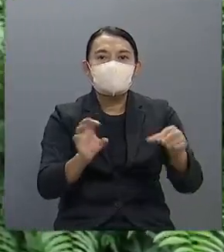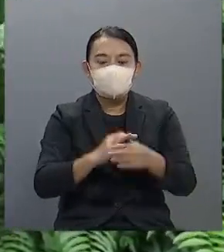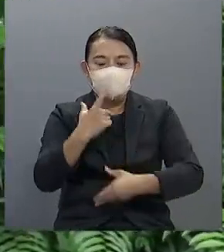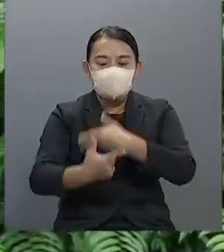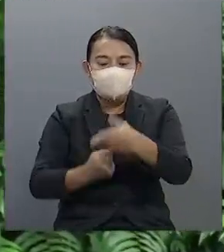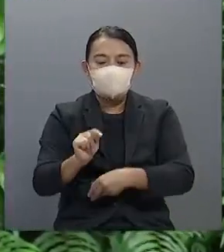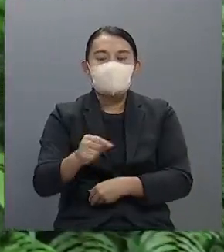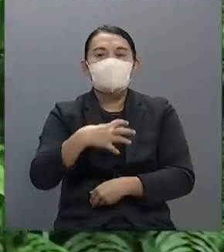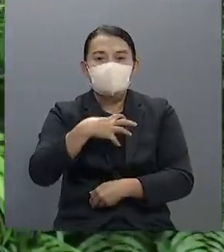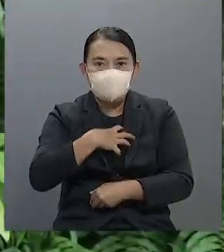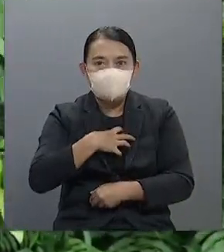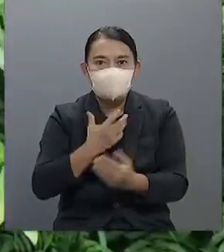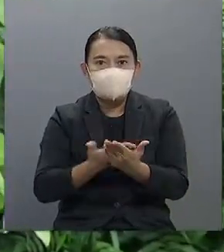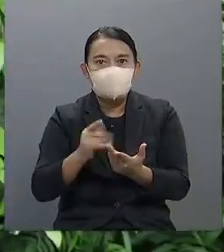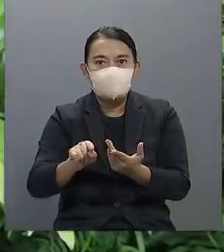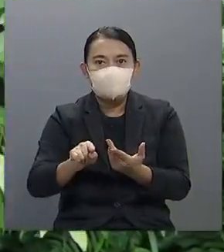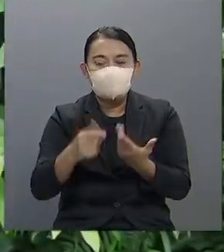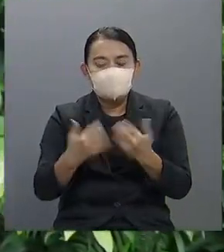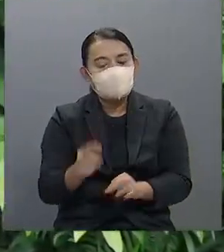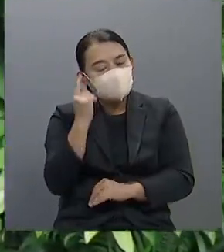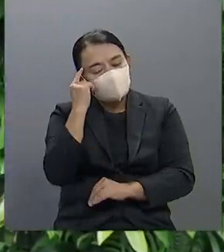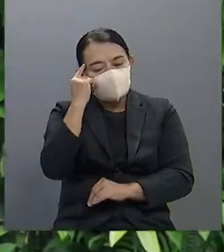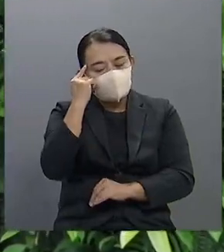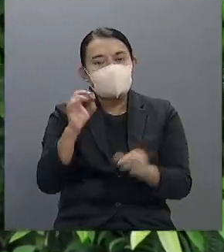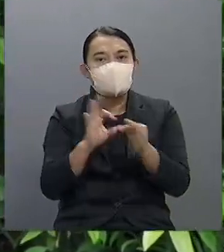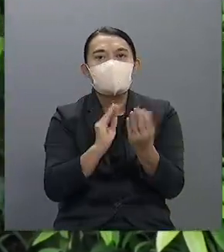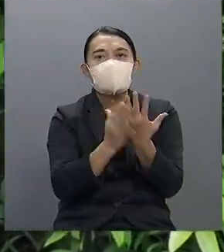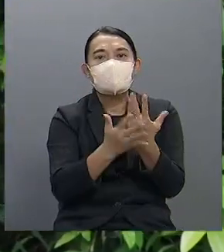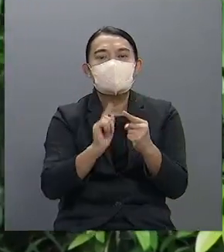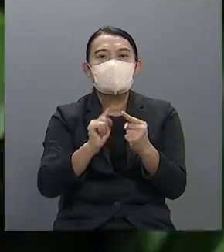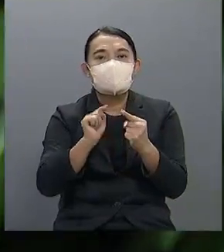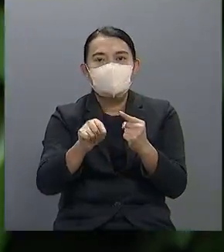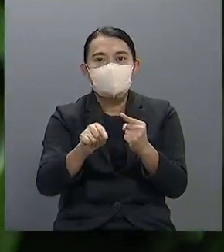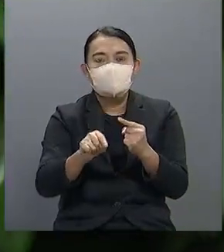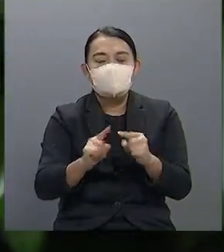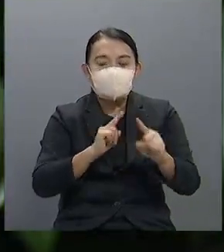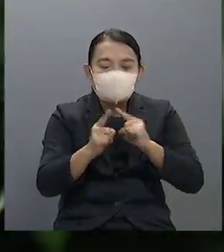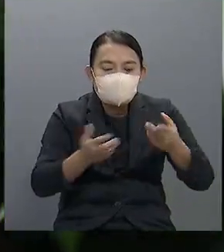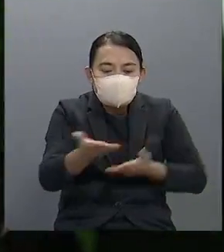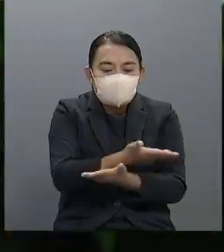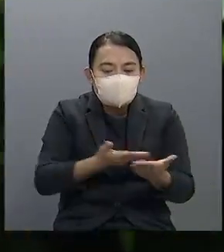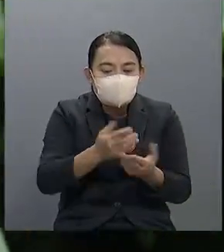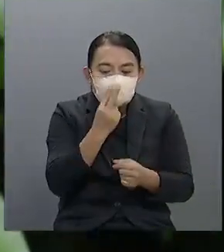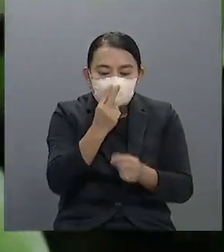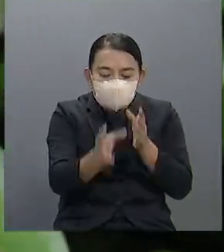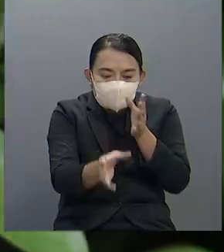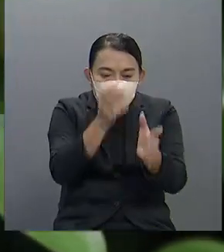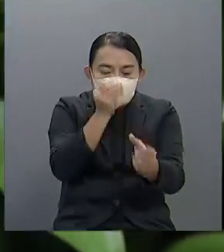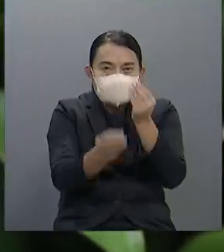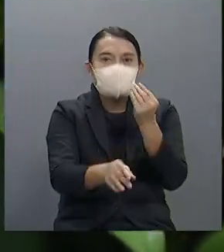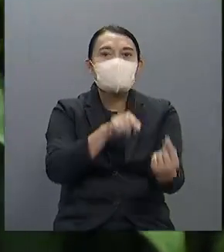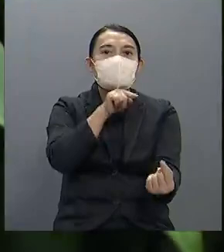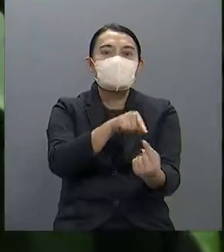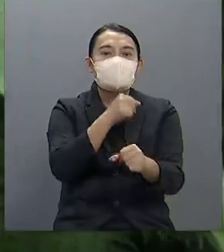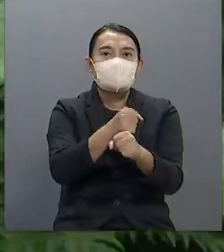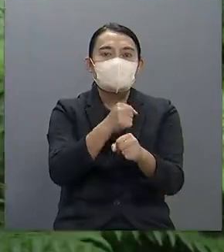เราไปค้นพบว่าพืชผักพื้นบ้านเนี่ยนะครับตลาดยังต้องการอยู่เราก็เลยมาชวนคุยแล้วก็ศึกษานะฮะสิ่งที่เหมาะสมว่าจะปลูกที่บ้านทุ่งกระโปรงเนี่ย